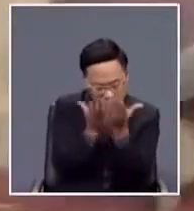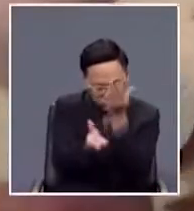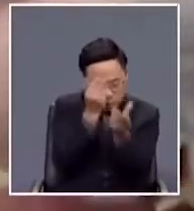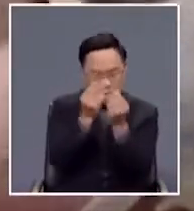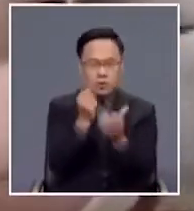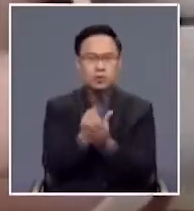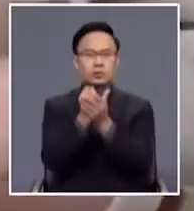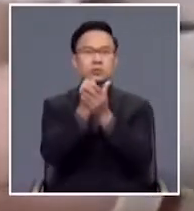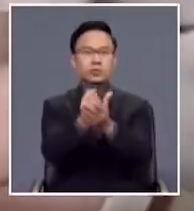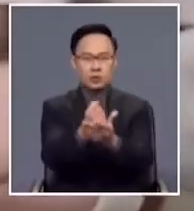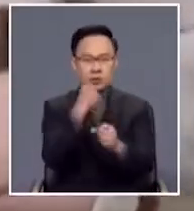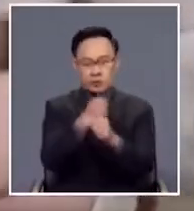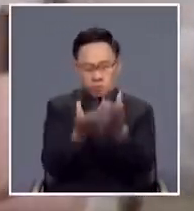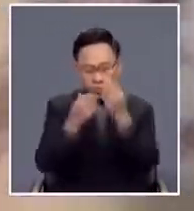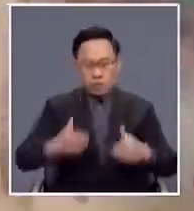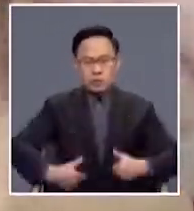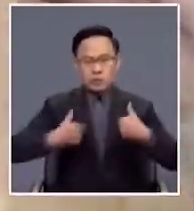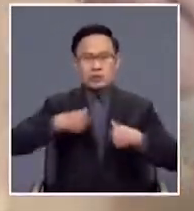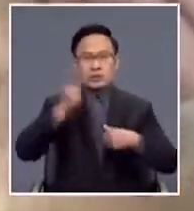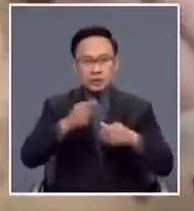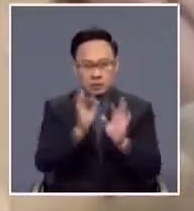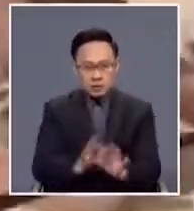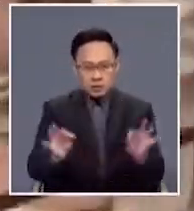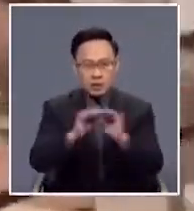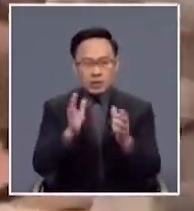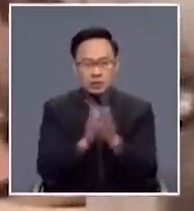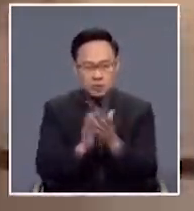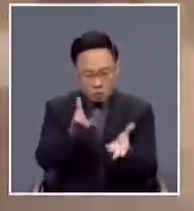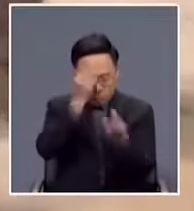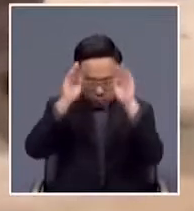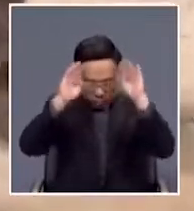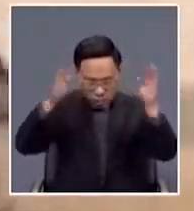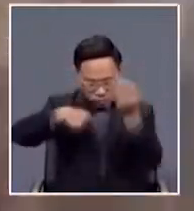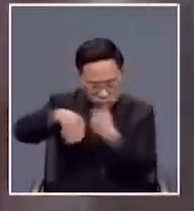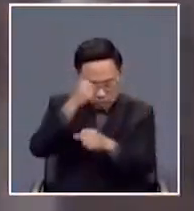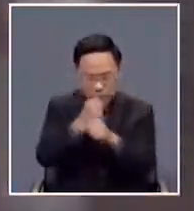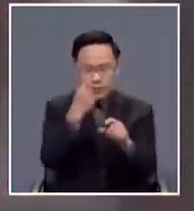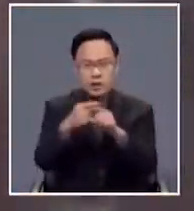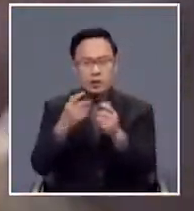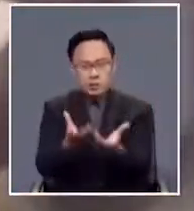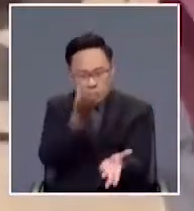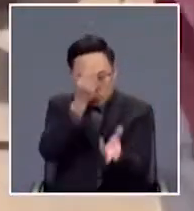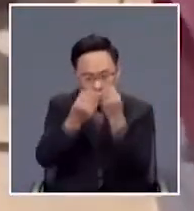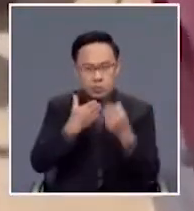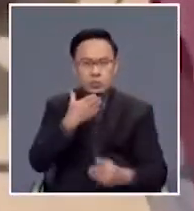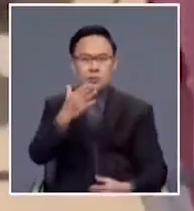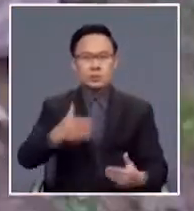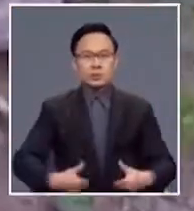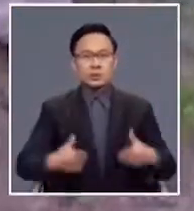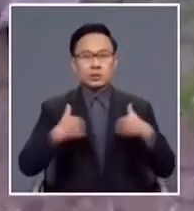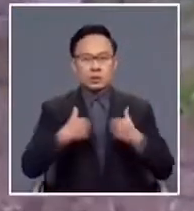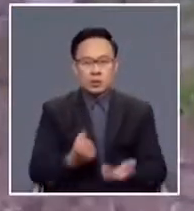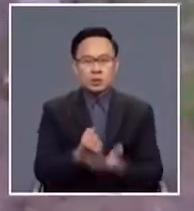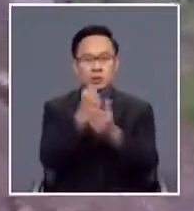ห้องเรียนปกติและที่ขาดไม่ได้ก็คือความรู้รอบตัวกับการเรียนรู้ตลอดชีวิตซึ่งมีส่วนสำคัญในการปรับ